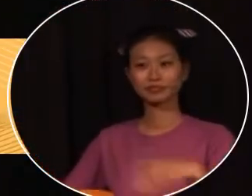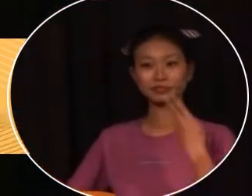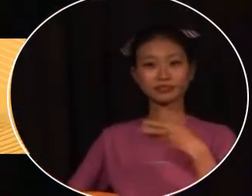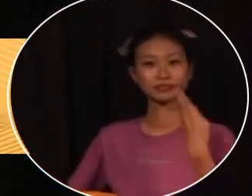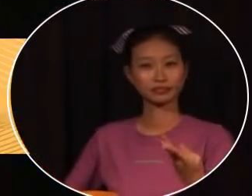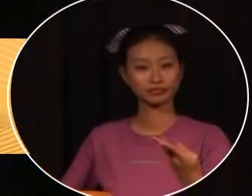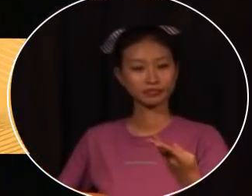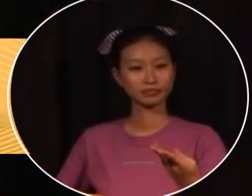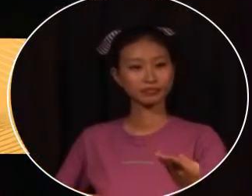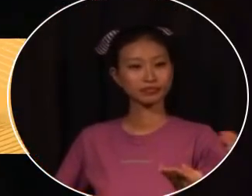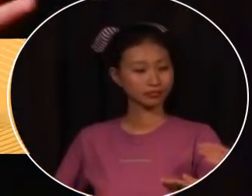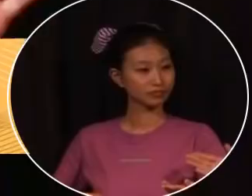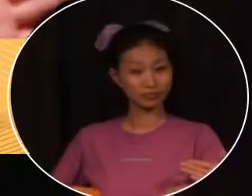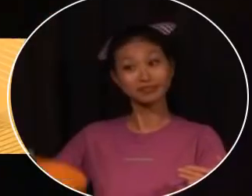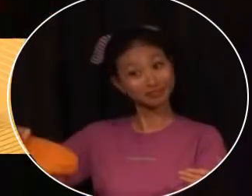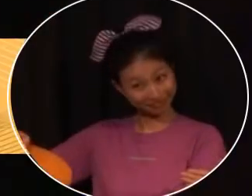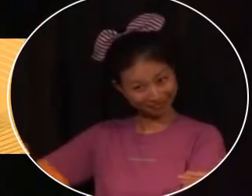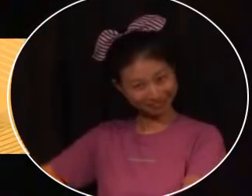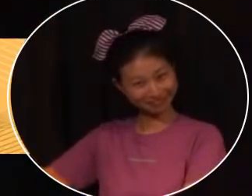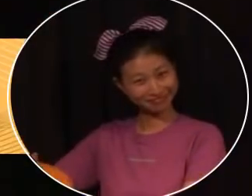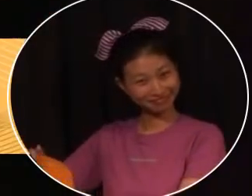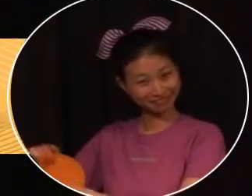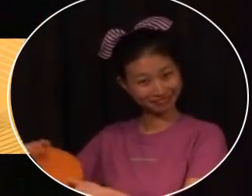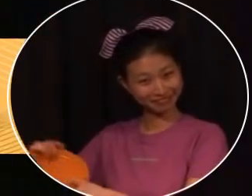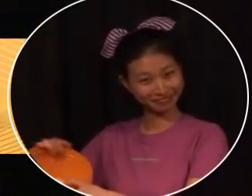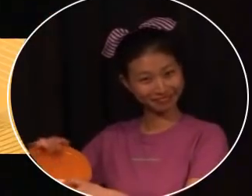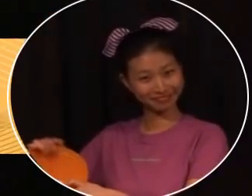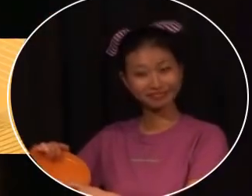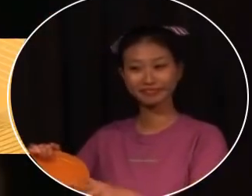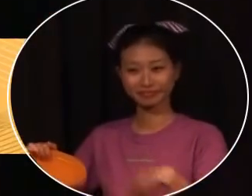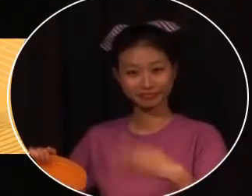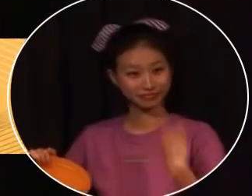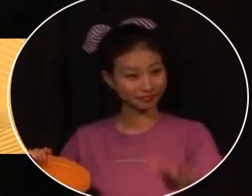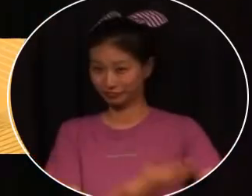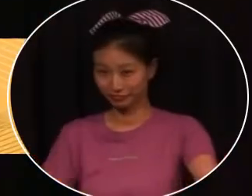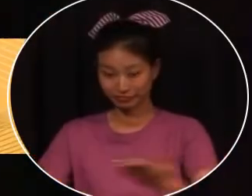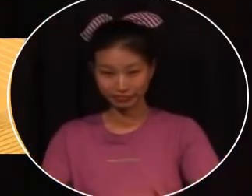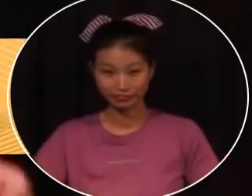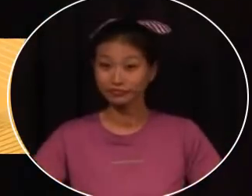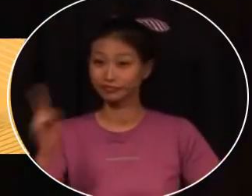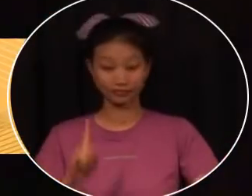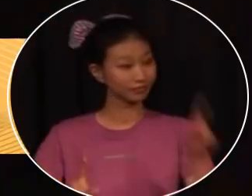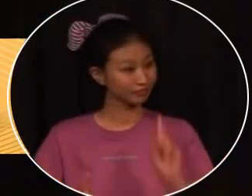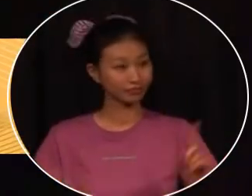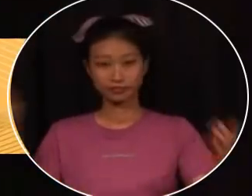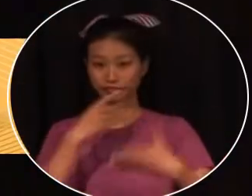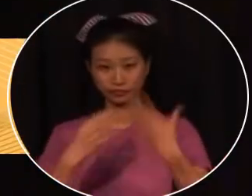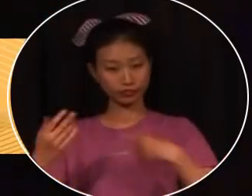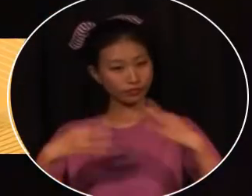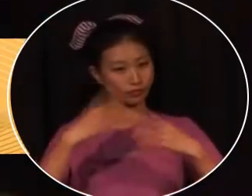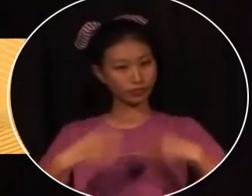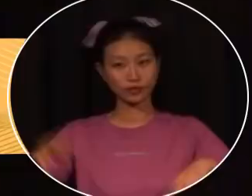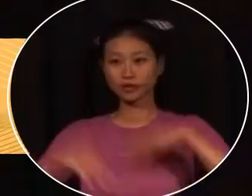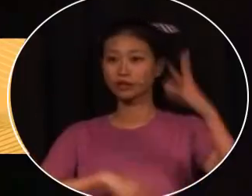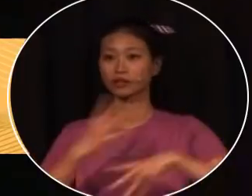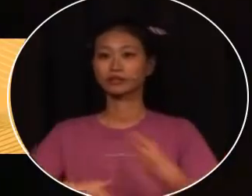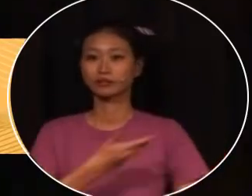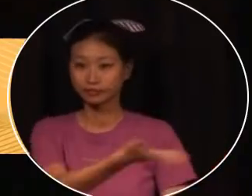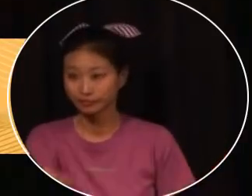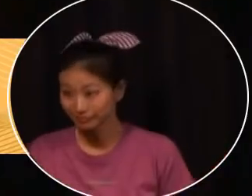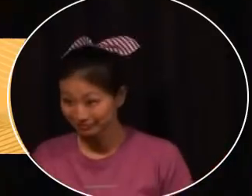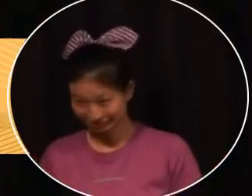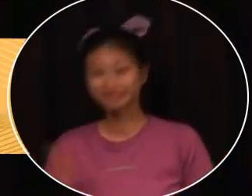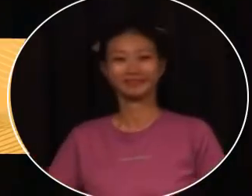那势必两个人之间就会是形同陌路的陌生人。那如果今天有一个很巧合的事情发生之后，让他们面对面的接触之后，